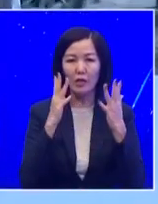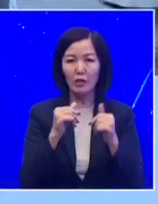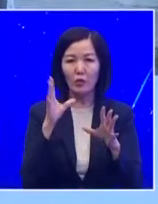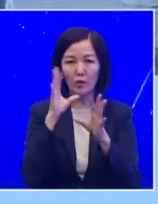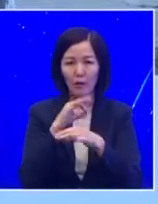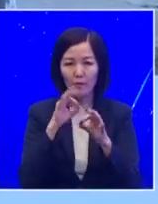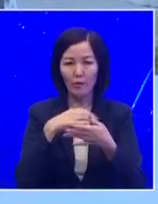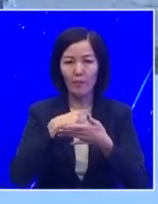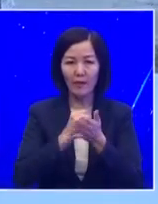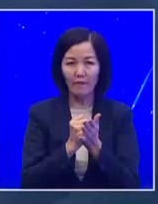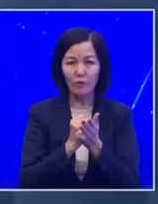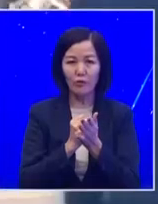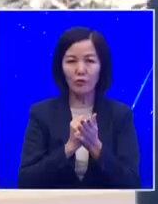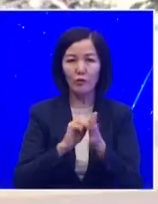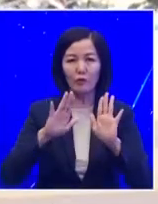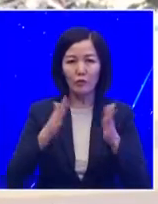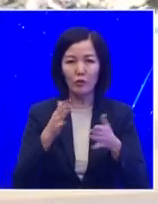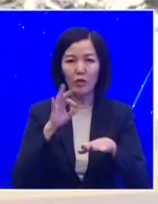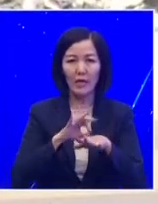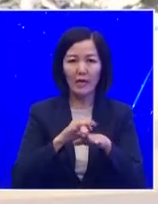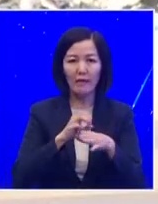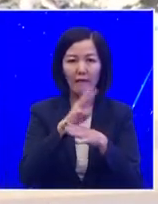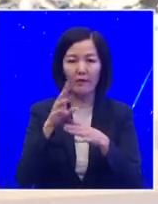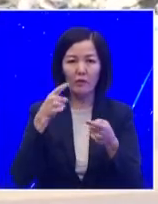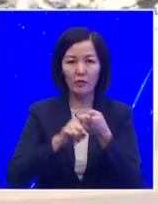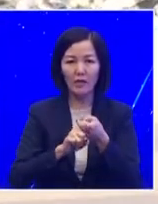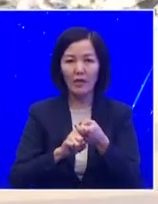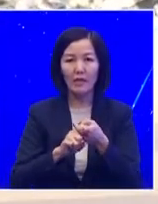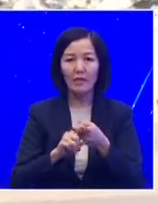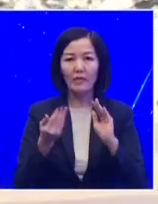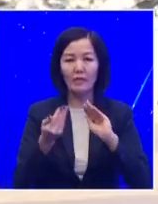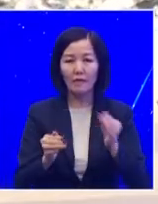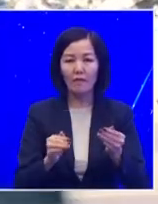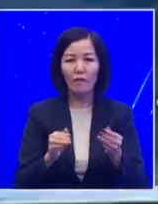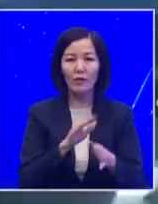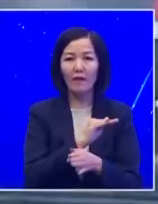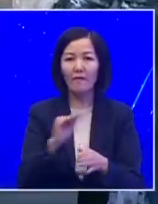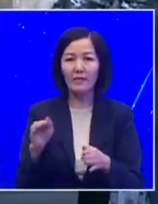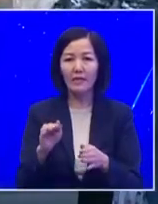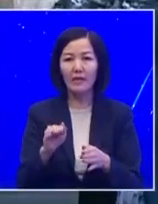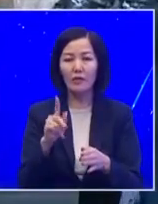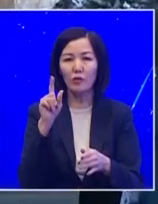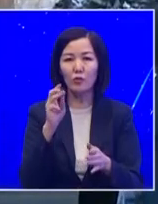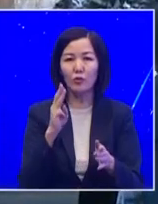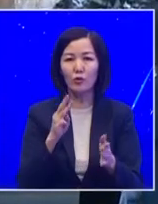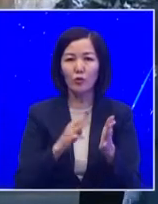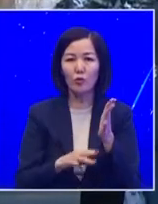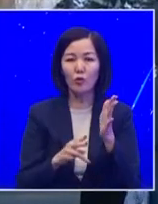лабораторно подтвержденных случаев коронавирусной инфекции по стране на сегодня по официальным данным составило